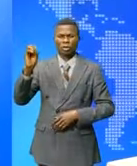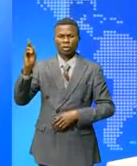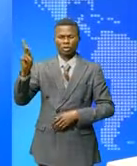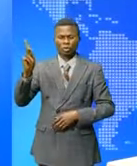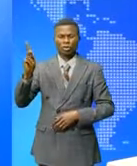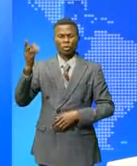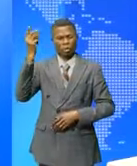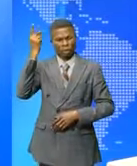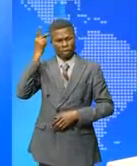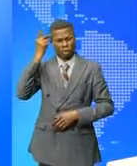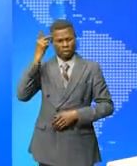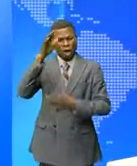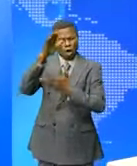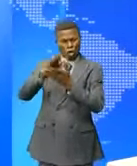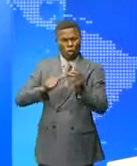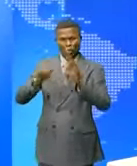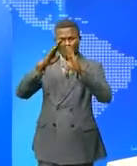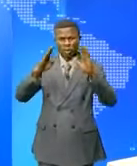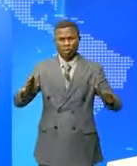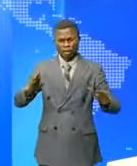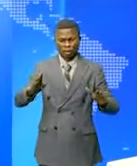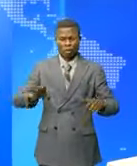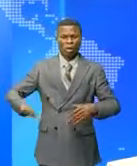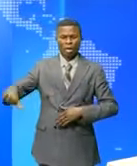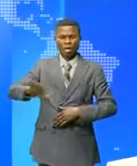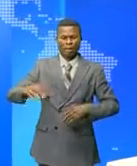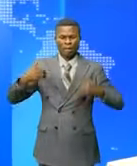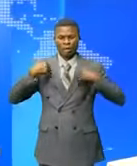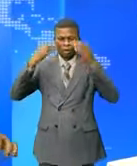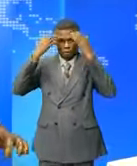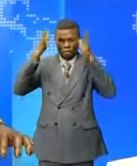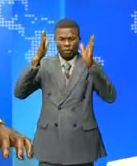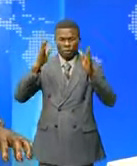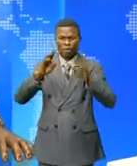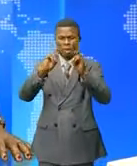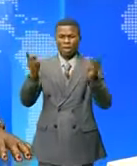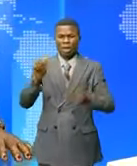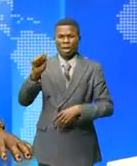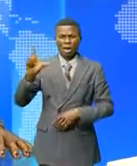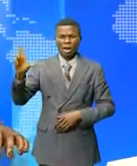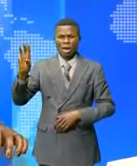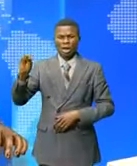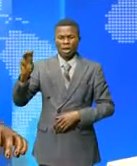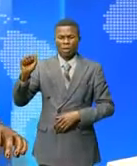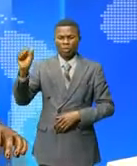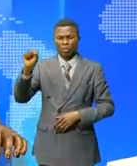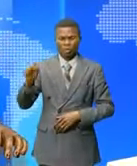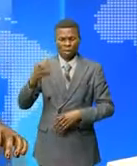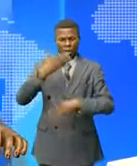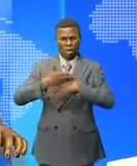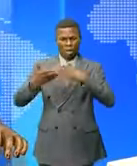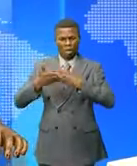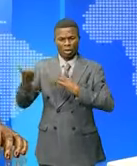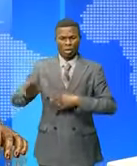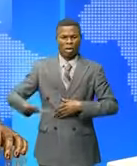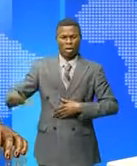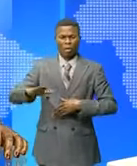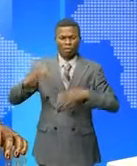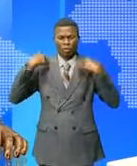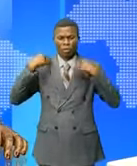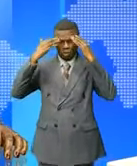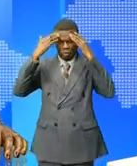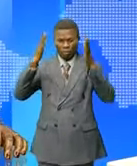un modèle de logement calqué sur celui de l'Égypte. La cité Al-Massa, encore en construction au pays de Pharaon,